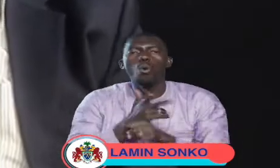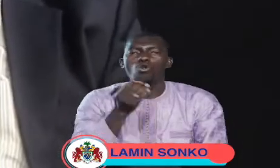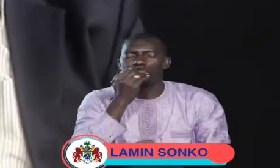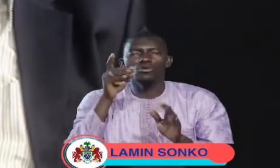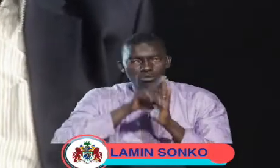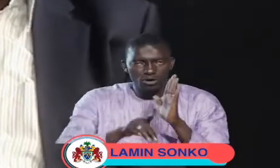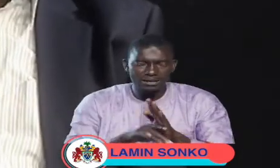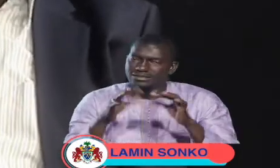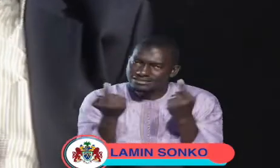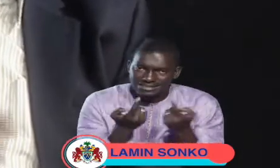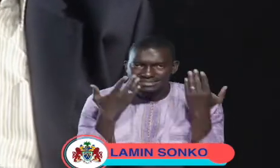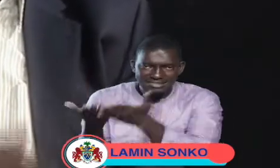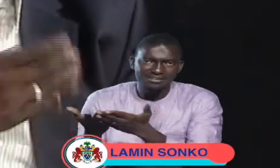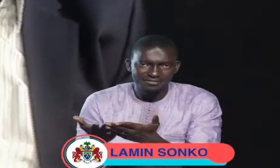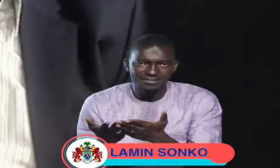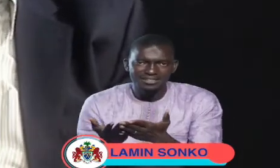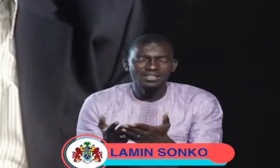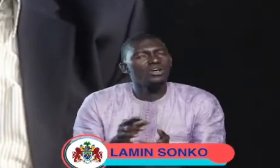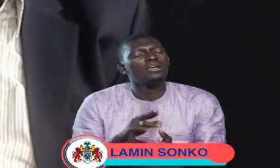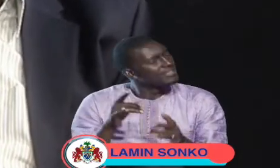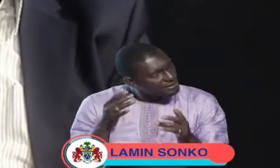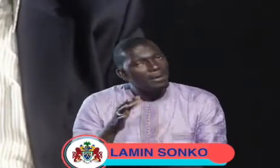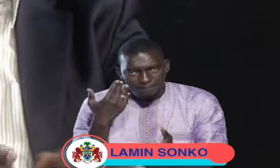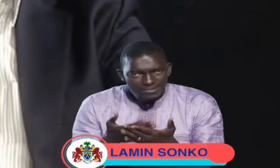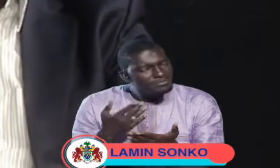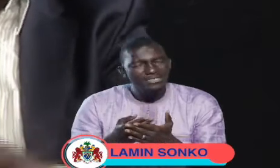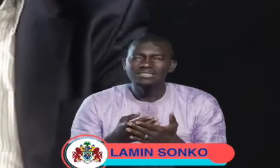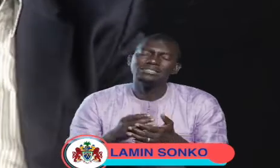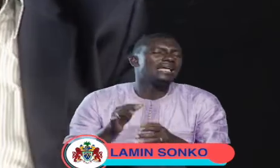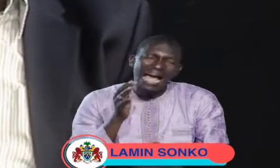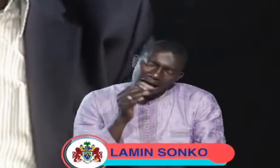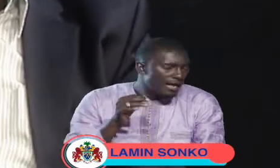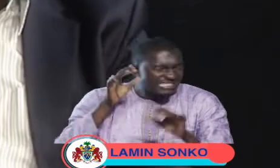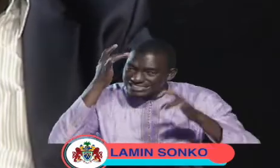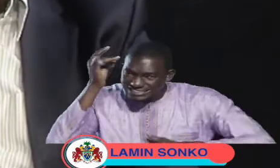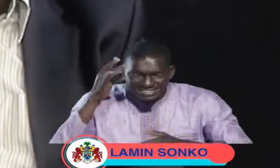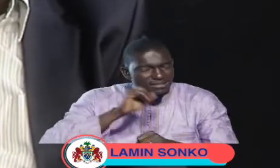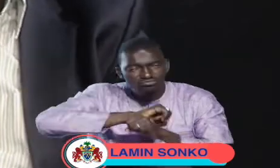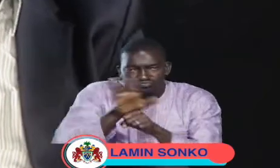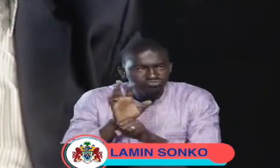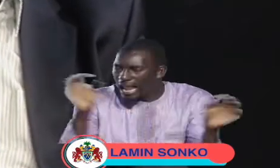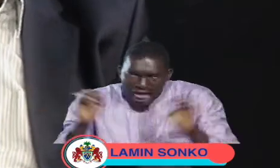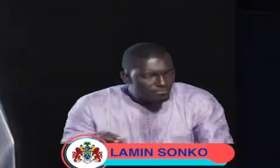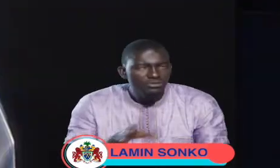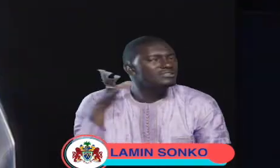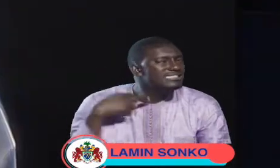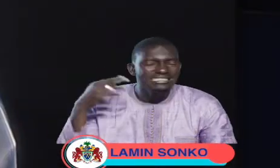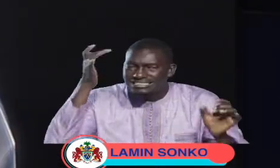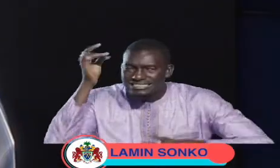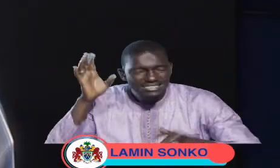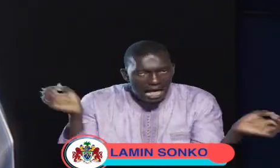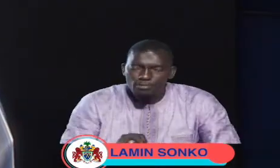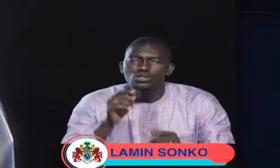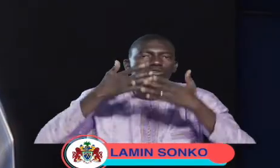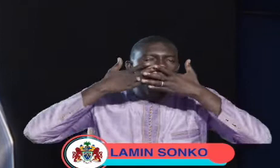nit ñi buñ ko sol max du pour nit ñi max pour lijé kat yi la ño xamne ñu ngi jëfoo ak ño xamne dañu am fièvre bi docteur yi ah